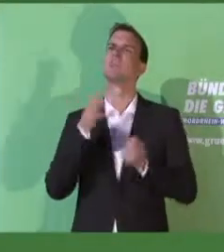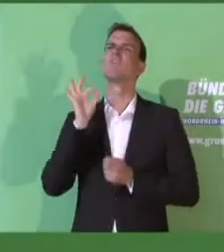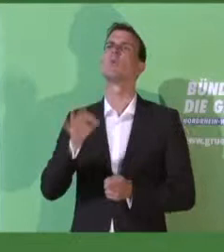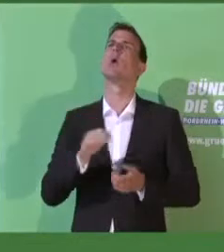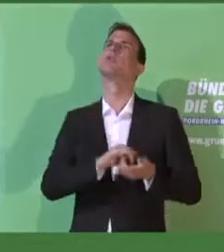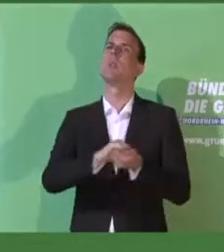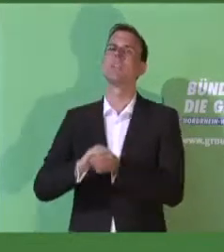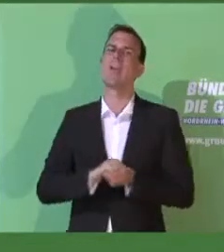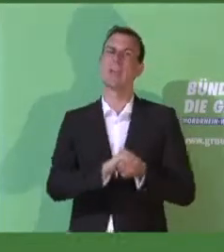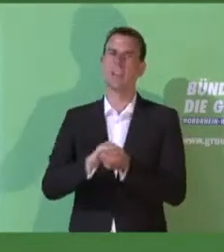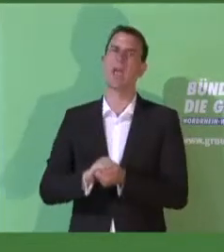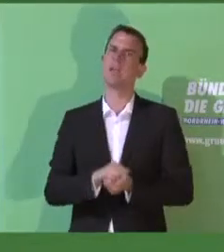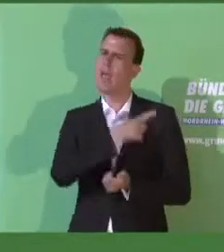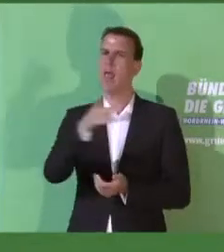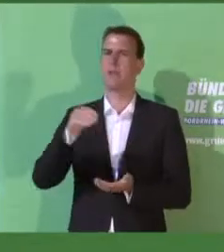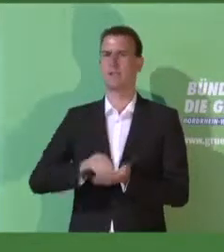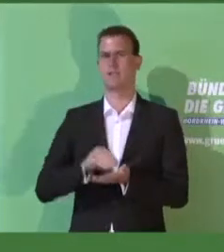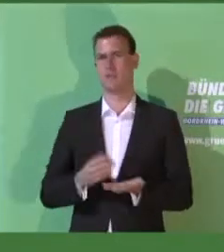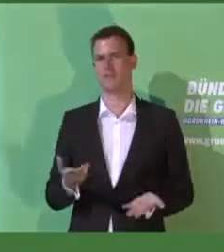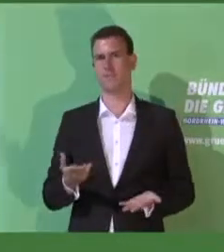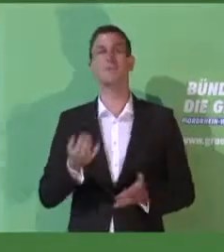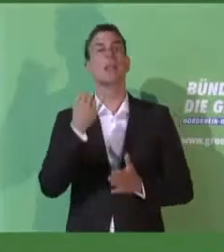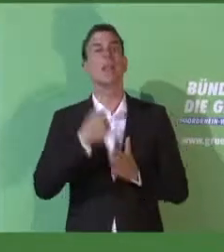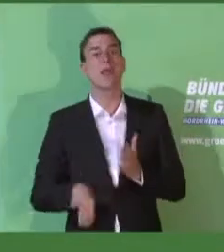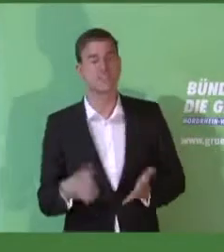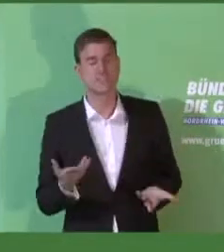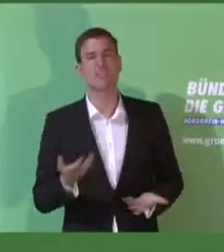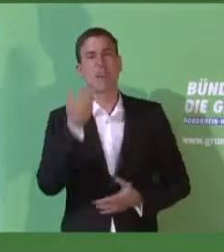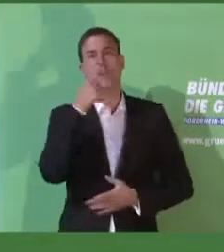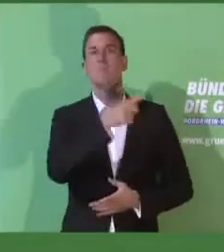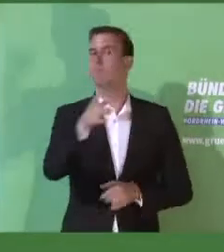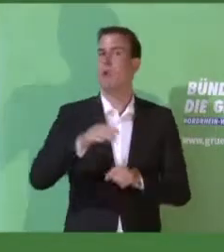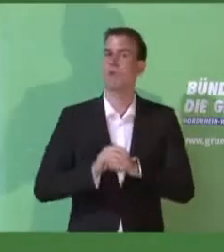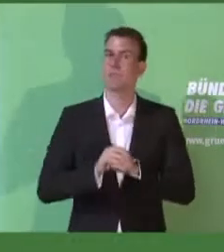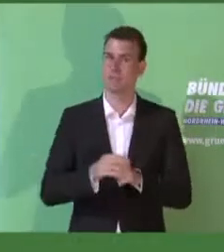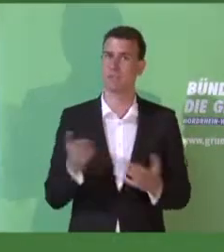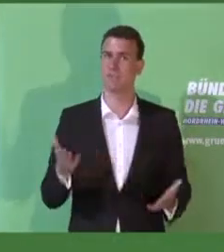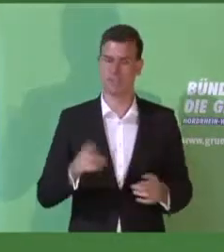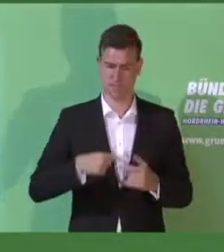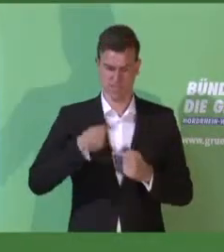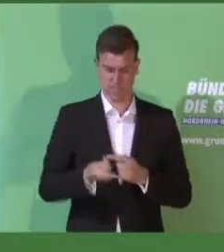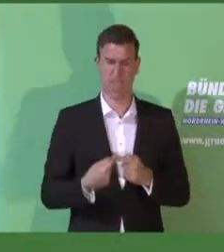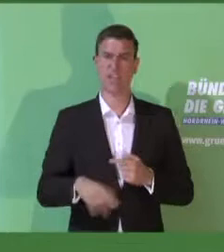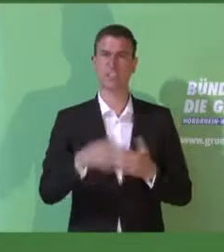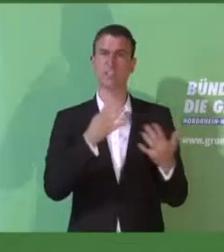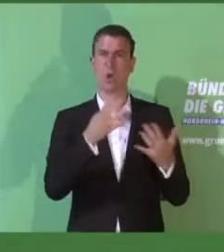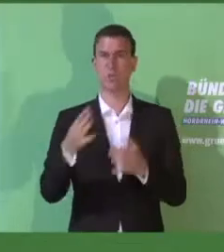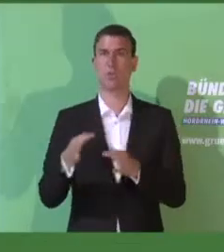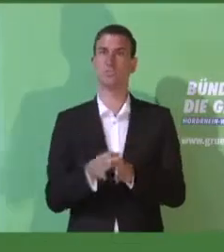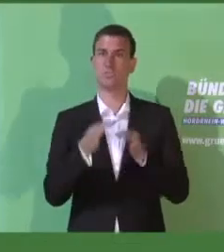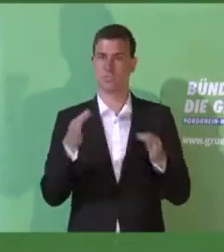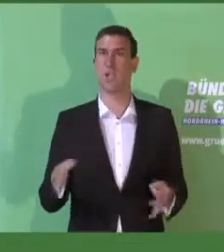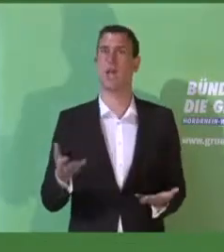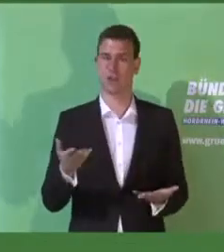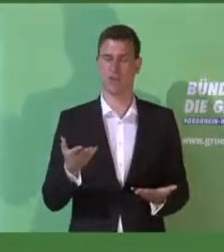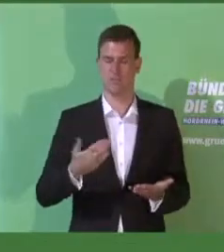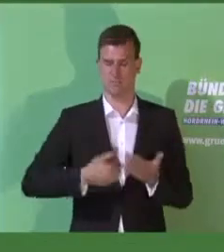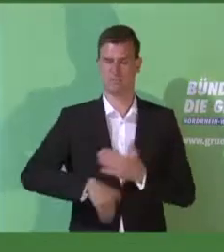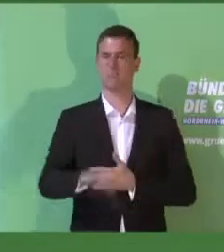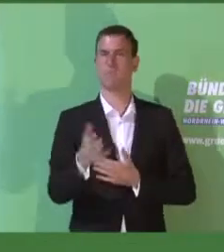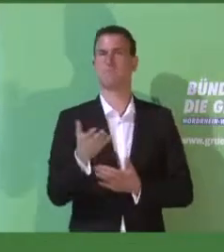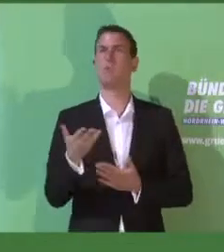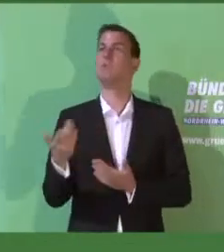Solidarität beteiligen müssen. Zum Schluss, liebe Freundinnen und Freunde, in den nächsten 99 Tagen wird uns